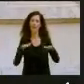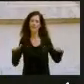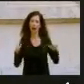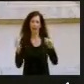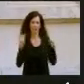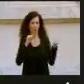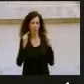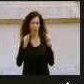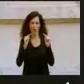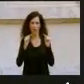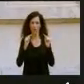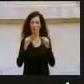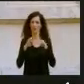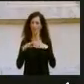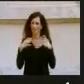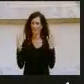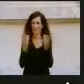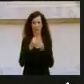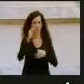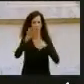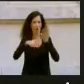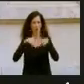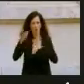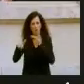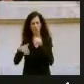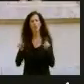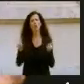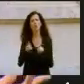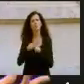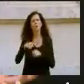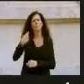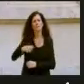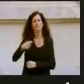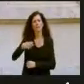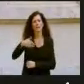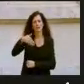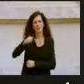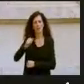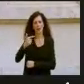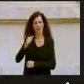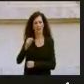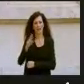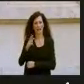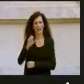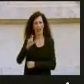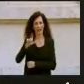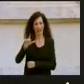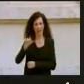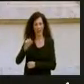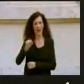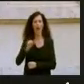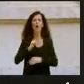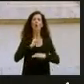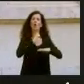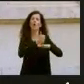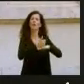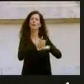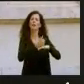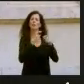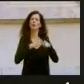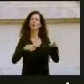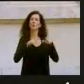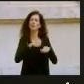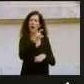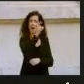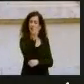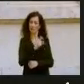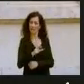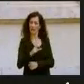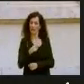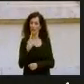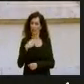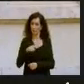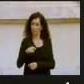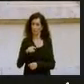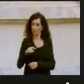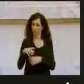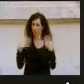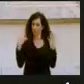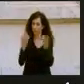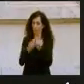come ha chiesto il presidente mattarella con me ha chiesto il governatore di banca d'italia passa anche da un rimpasto di governo